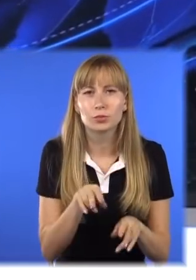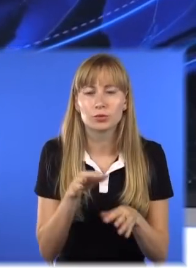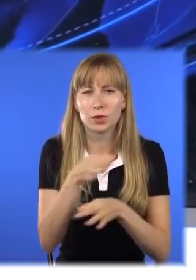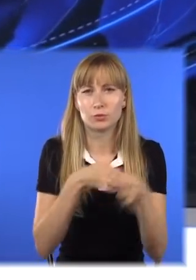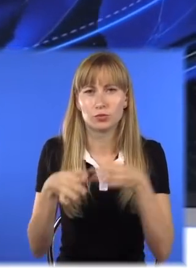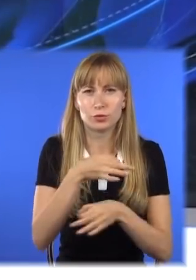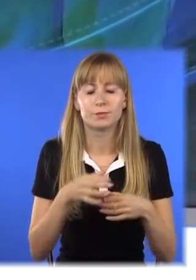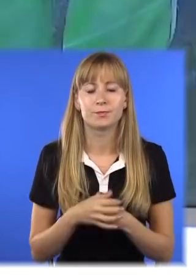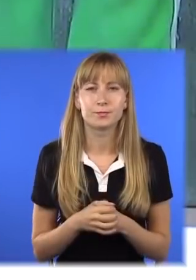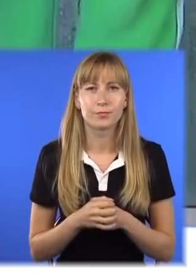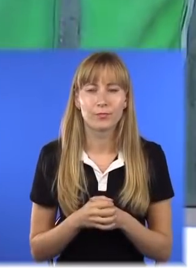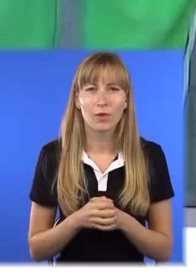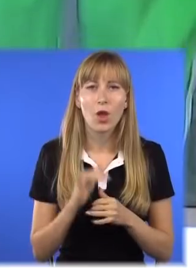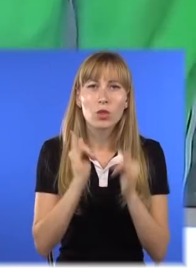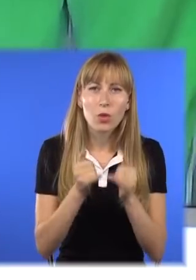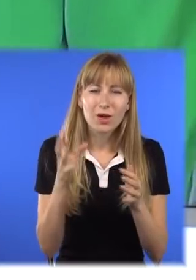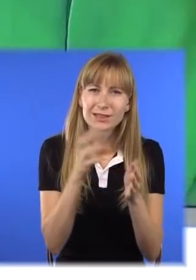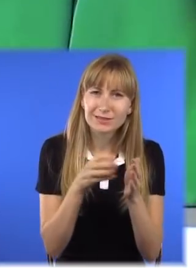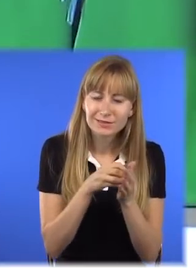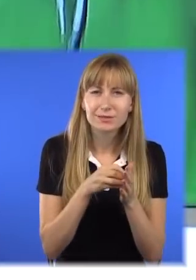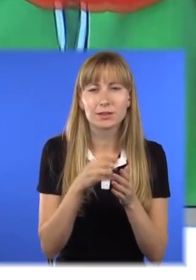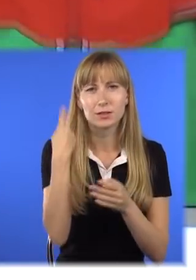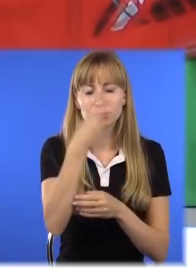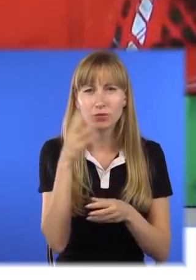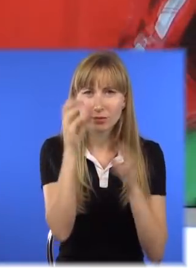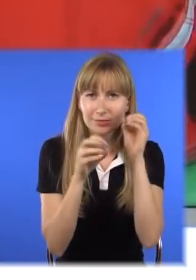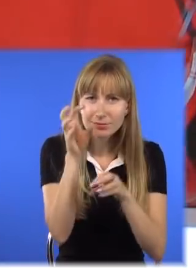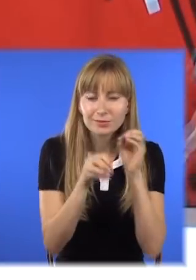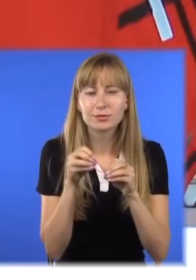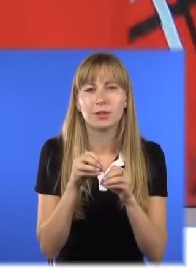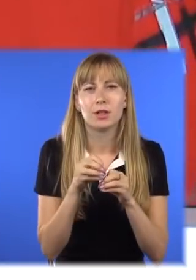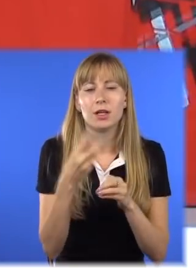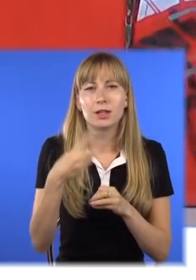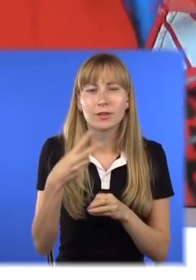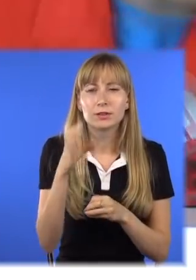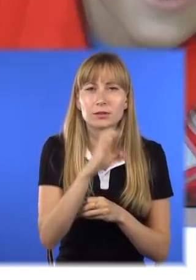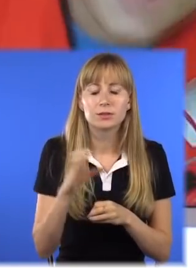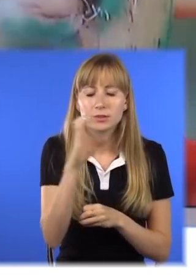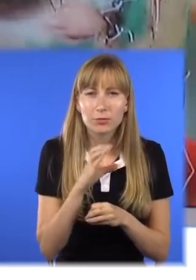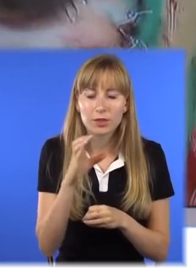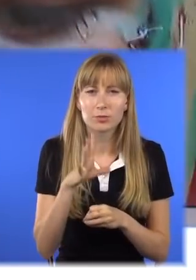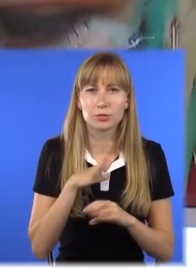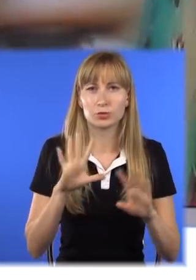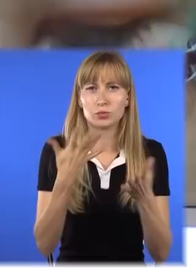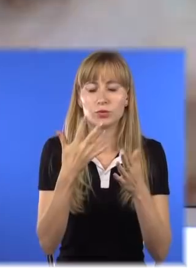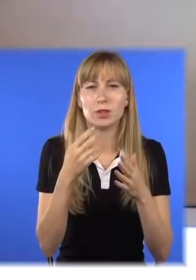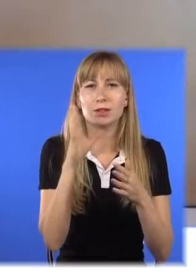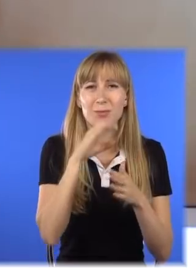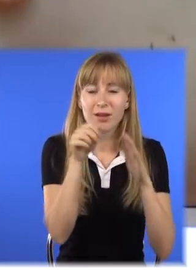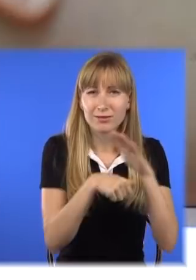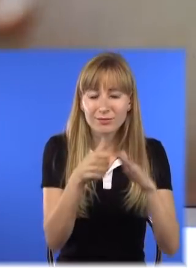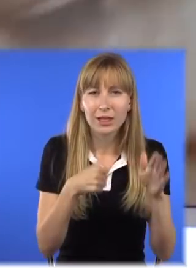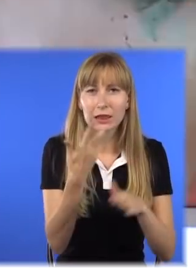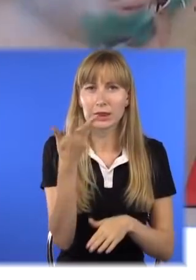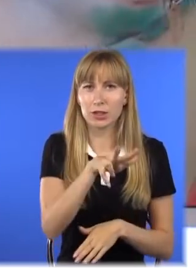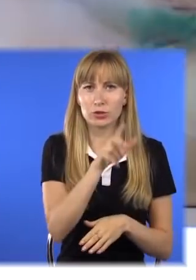Покусані ноги та обличчя. 20 вересня у Кривому Розі безхатні собаки покусали аж трьох людей. У Саксаганському районі